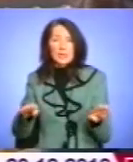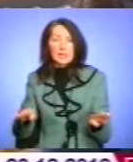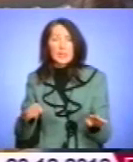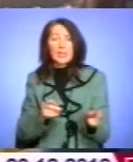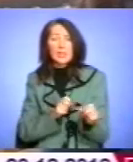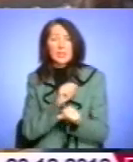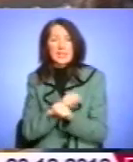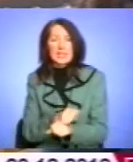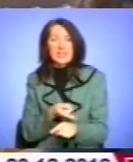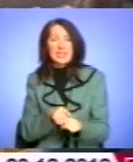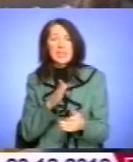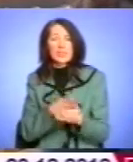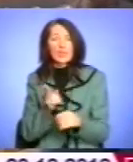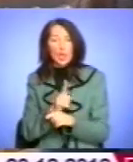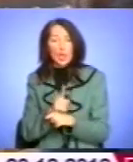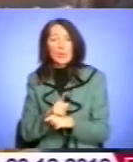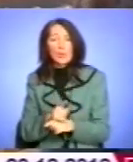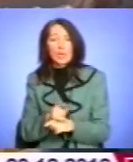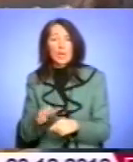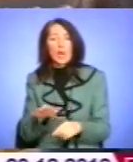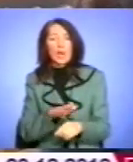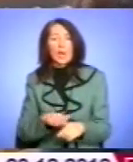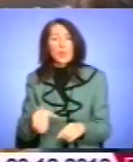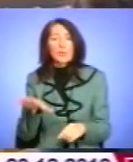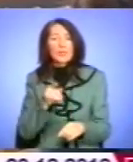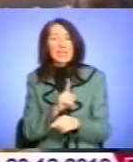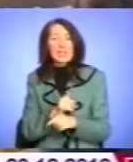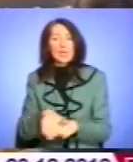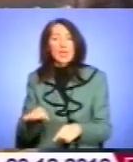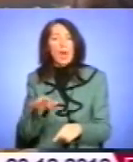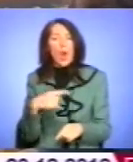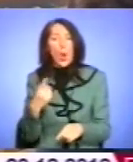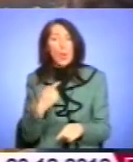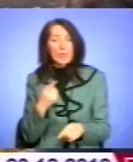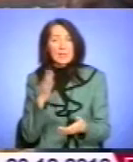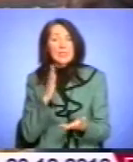знаходяться в Тернопільській дирекції, які розміщені по всій Тернопільській області, здійснюються